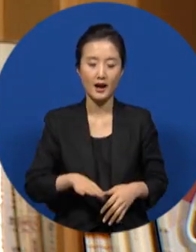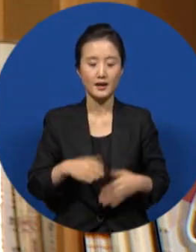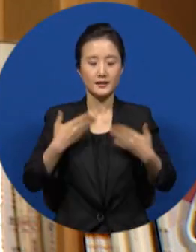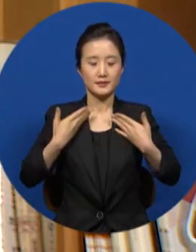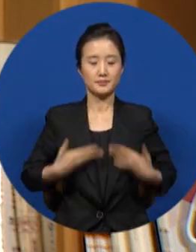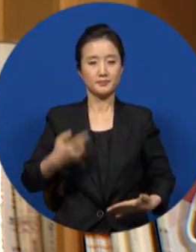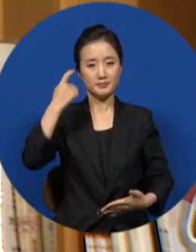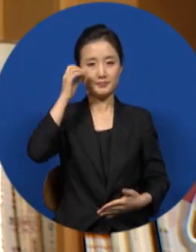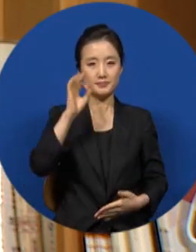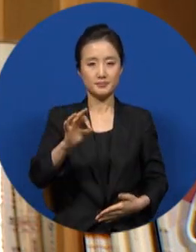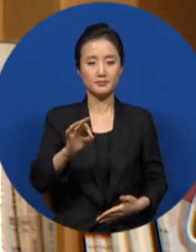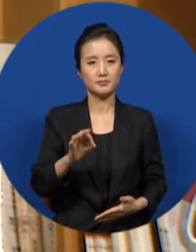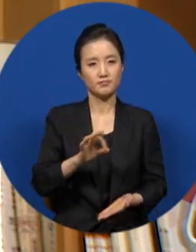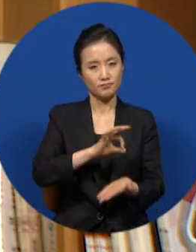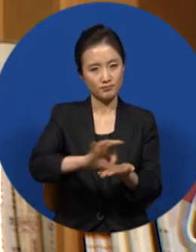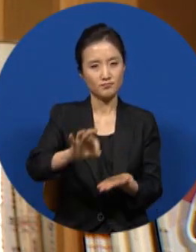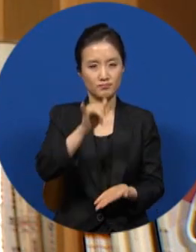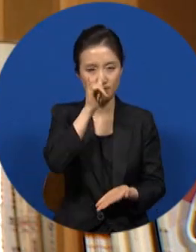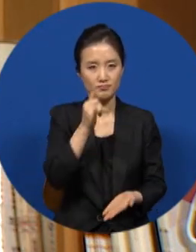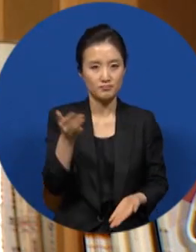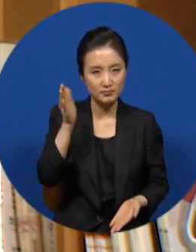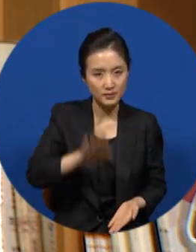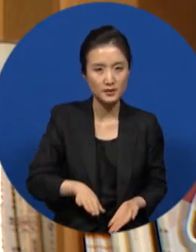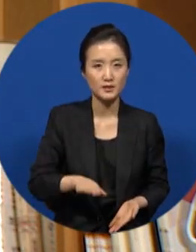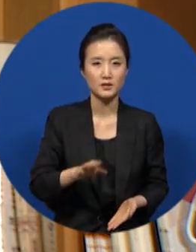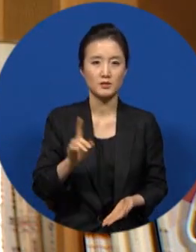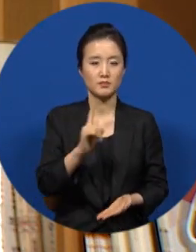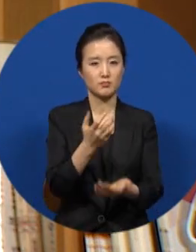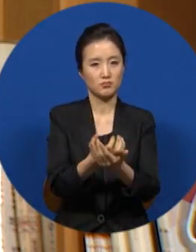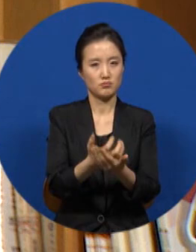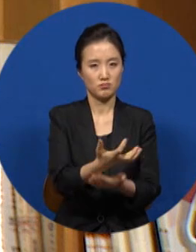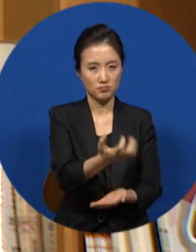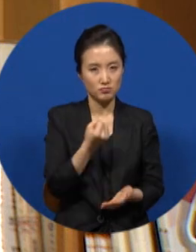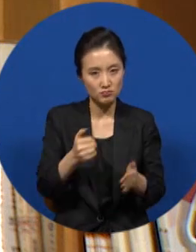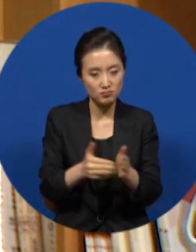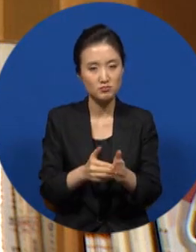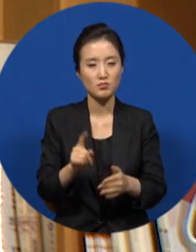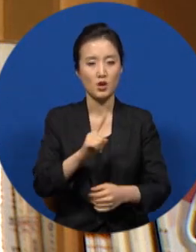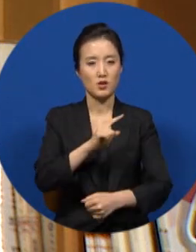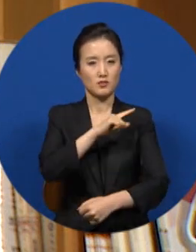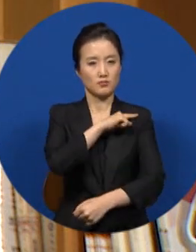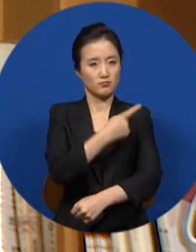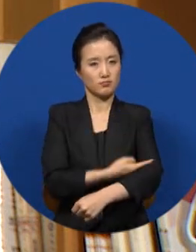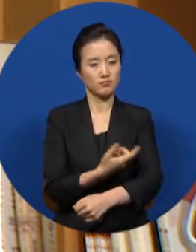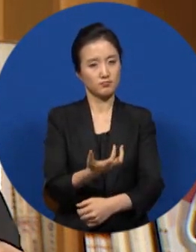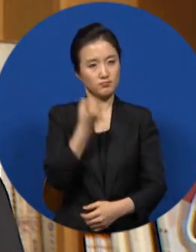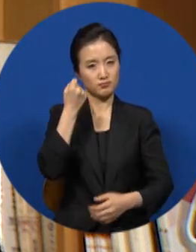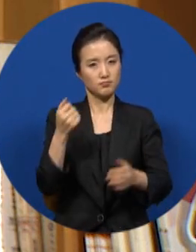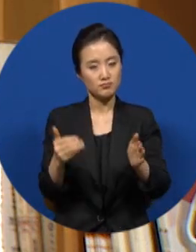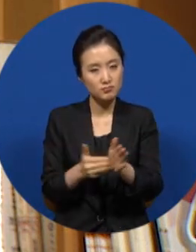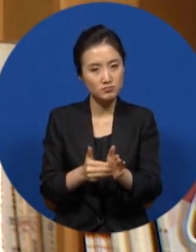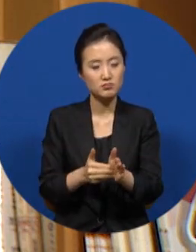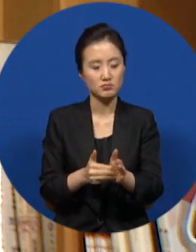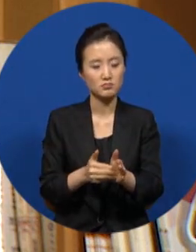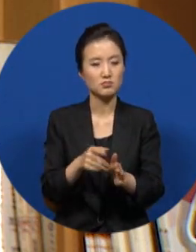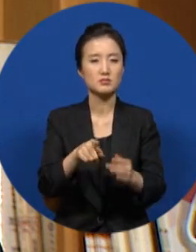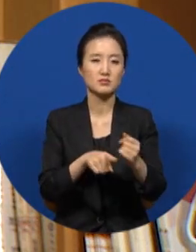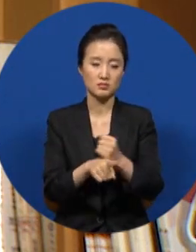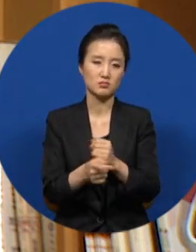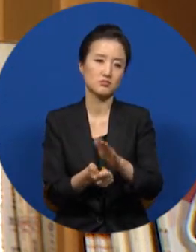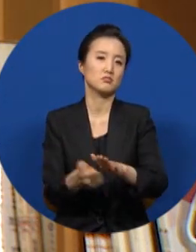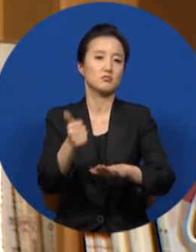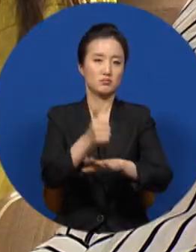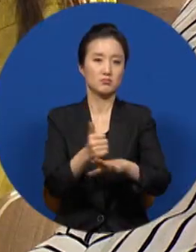내가 특별한 문서를 취득했다든지 자격을 취득했다든지 이러면은 이제 성공한 한 해가 되는 거죠. 비록 조금 세적인 손실이